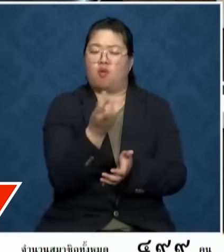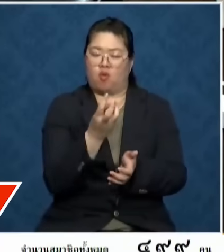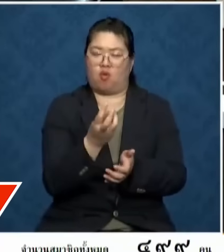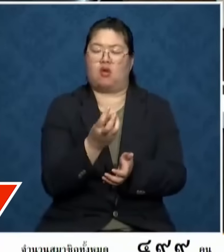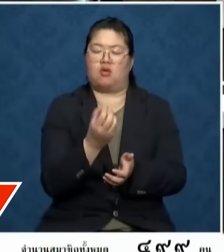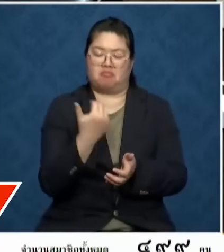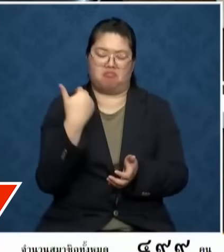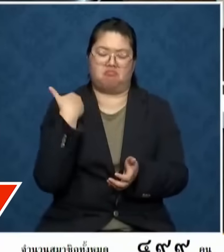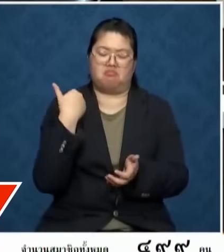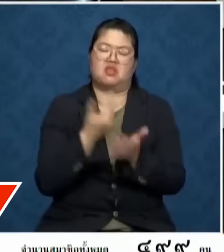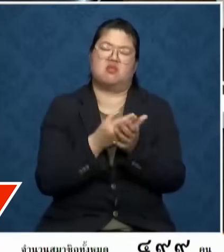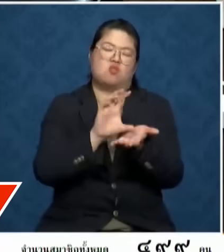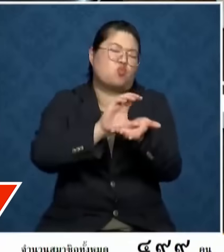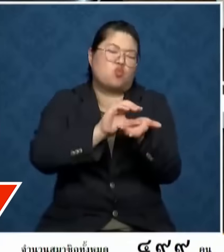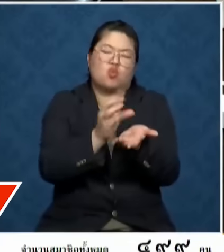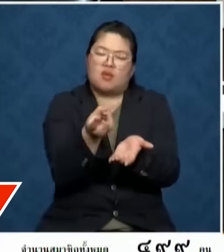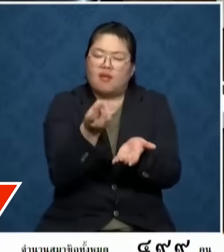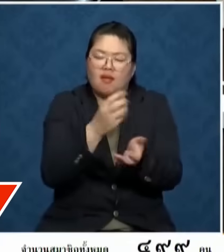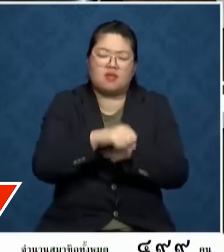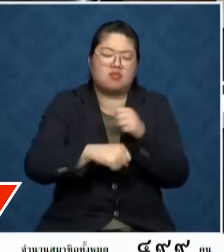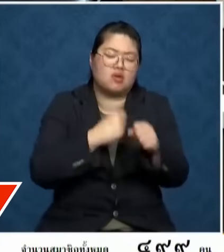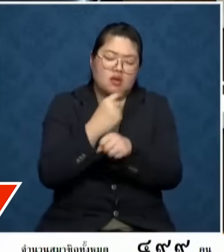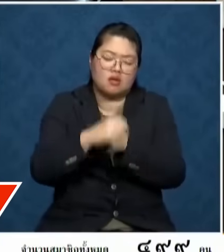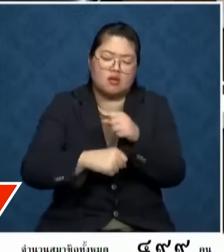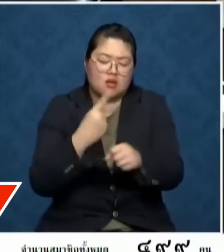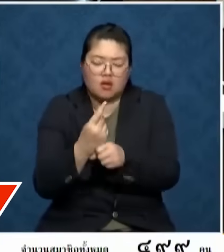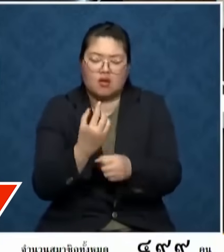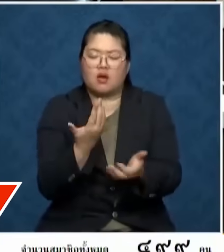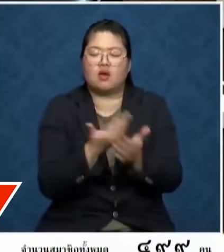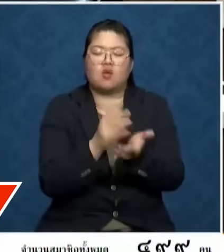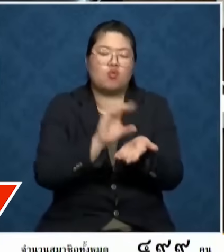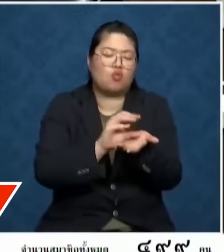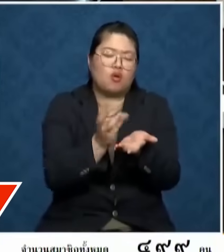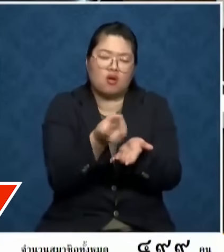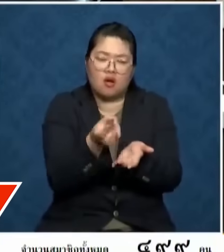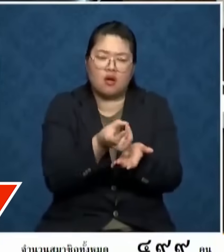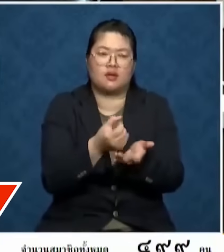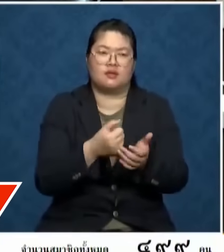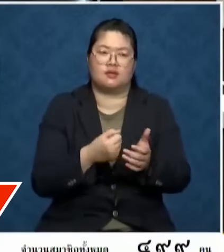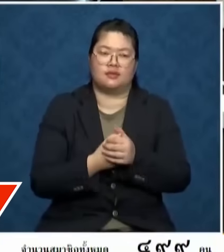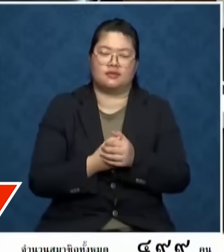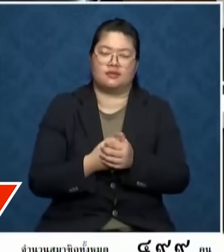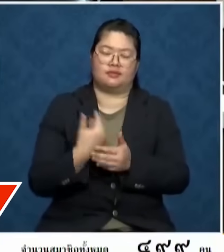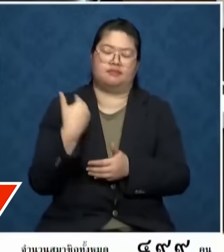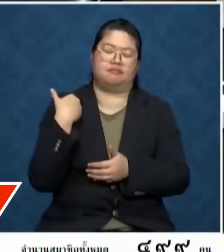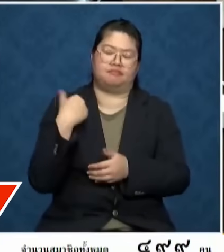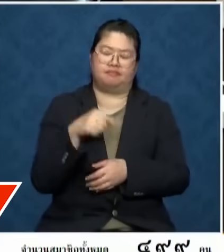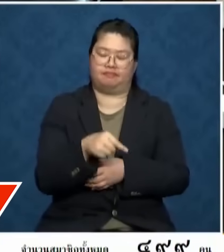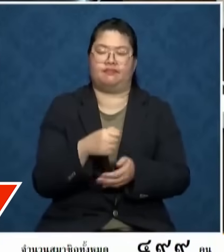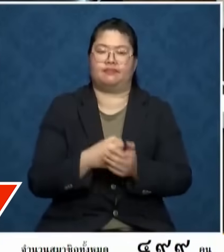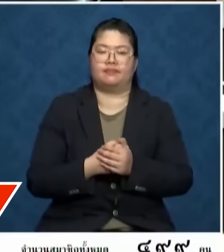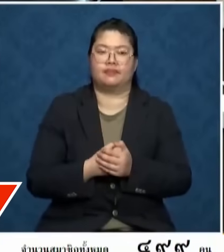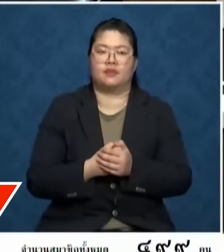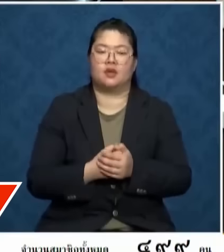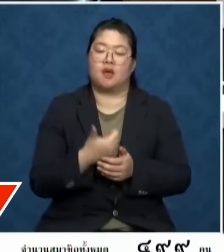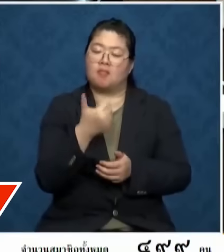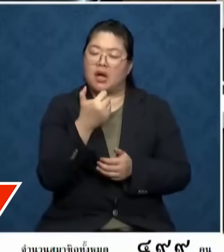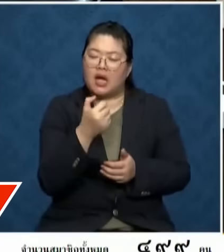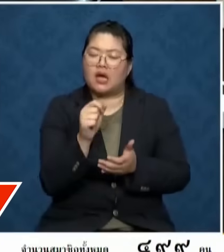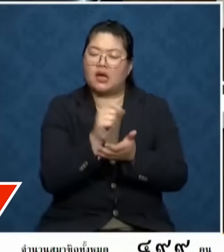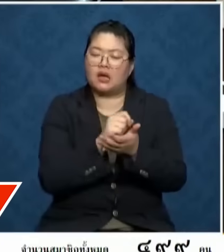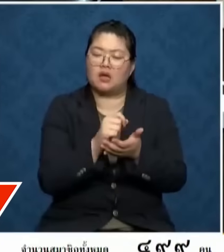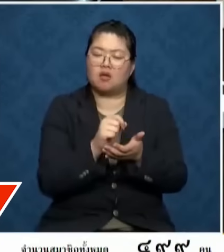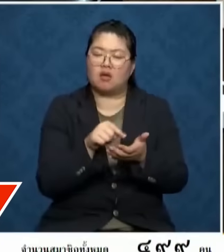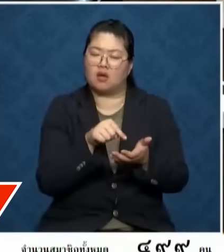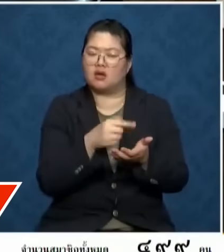ครับงบประมาณก็แทบแต่ละปีแทบไม่มีนะครับก็พุ่งตรงไปเั้นั่นจับเล็กจับน้อยนะครับจับเอ่อปากกาดินสออะไรประมาณ